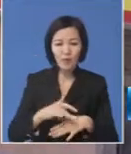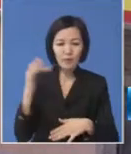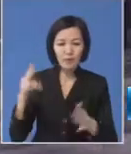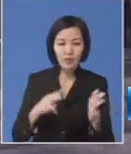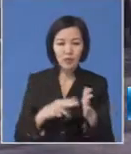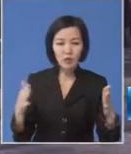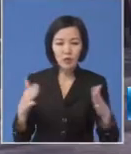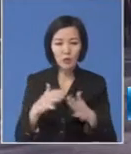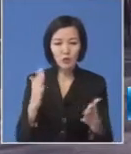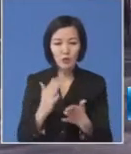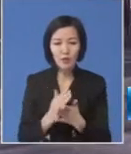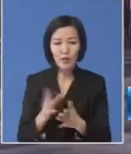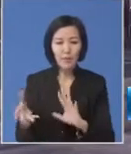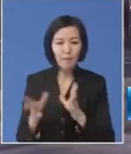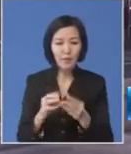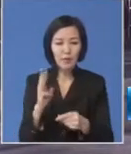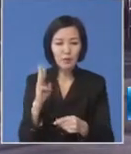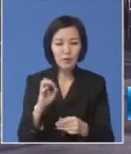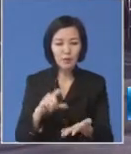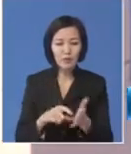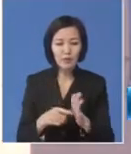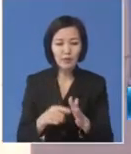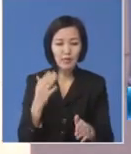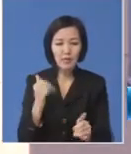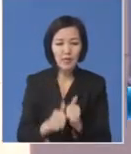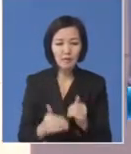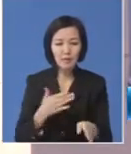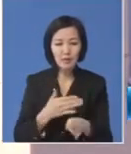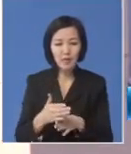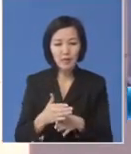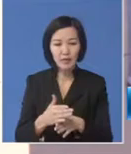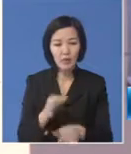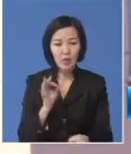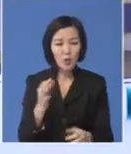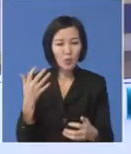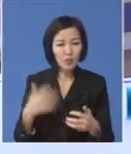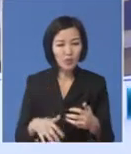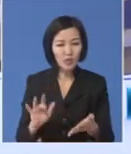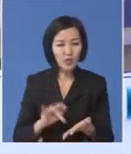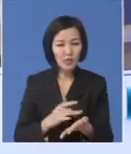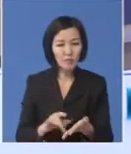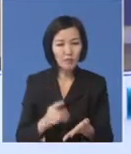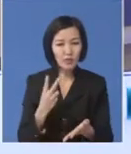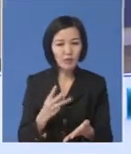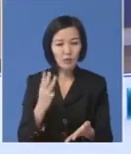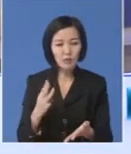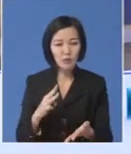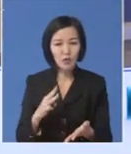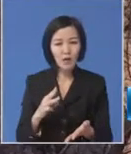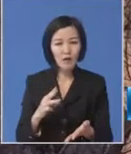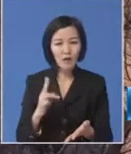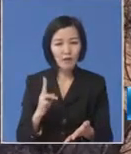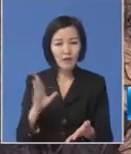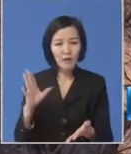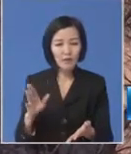бар. Барлығы 300 пәтер. Олардың әрбіріне шаққанда орташа есеппен 2-3 текше метр газ жағылады. Сондықтан тарифтегі бұл